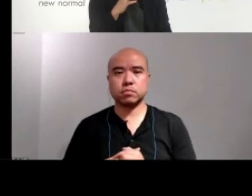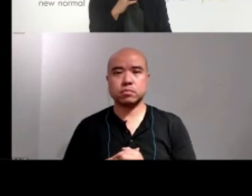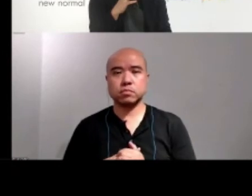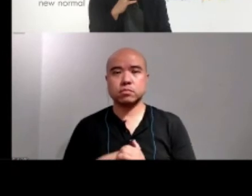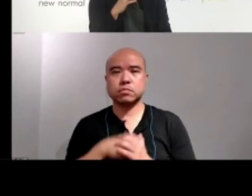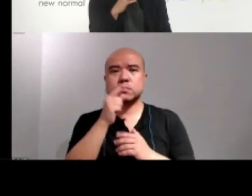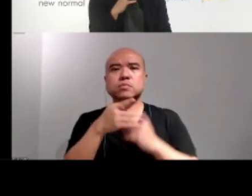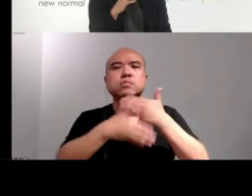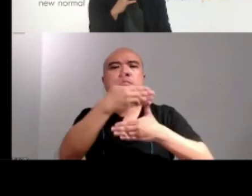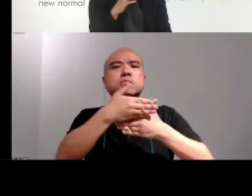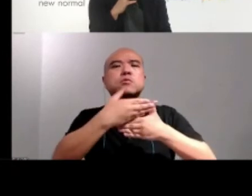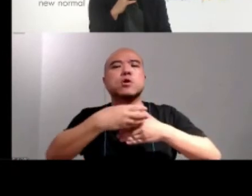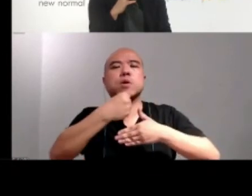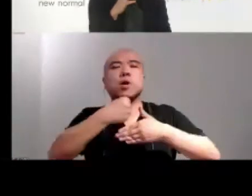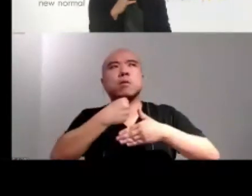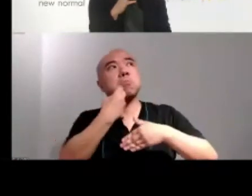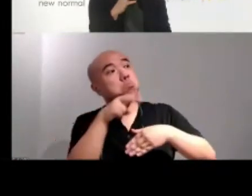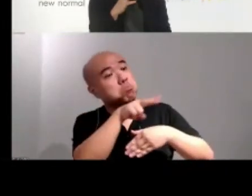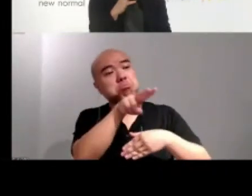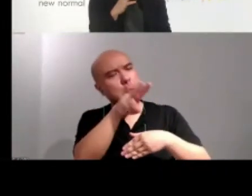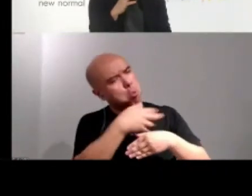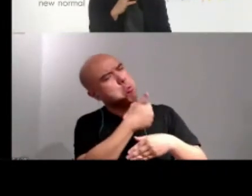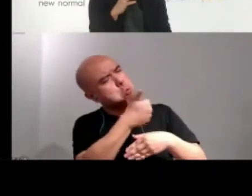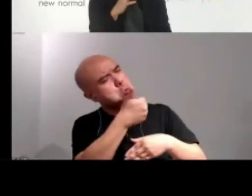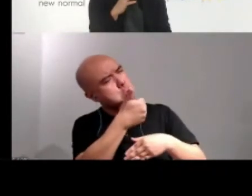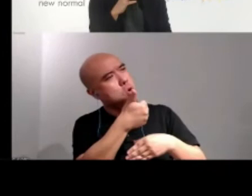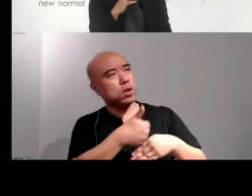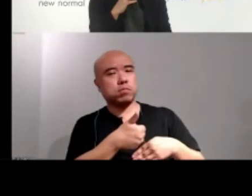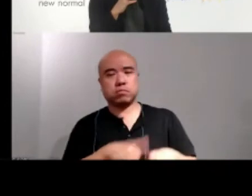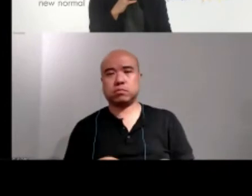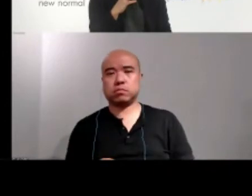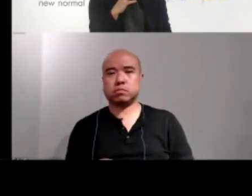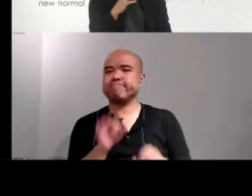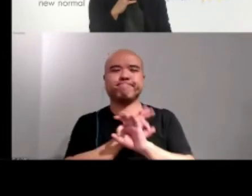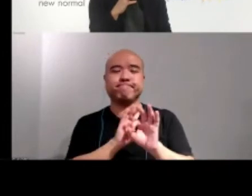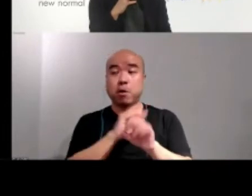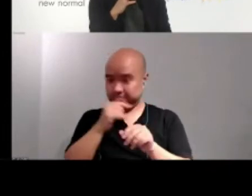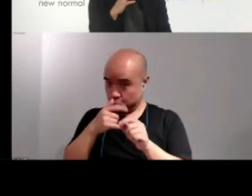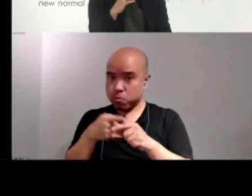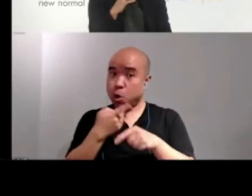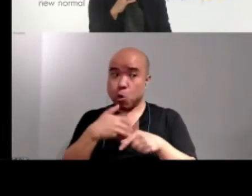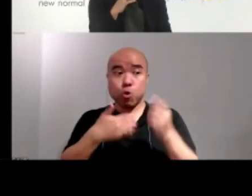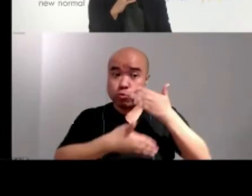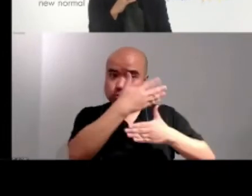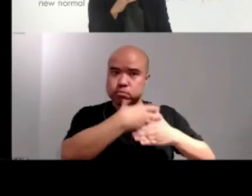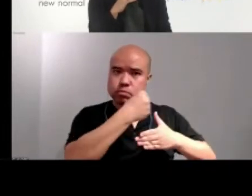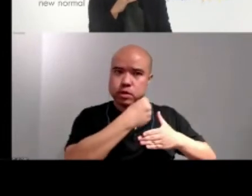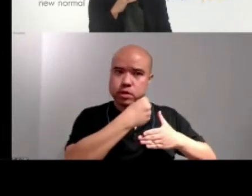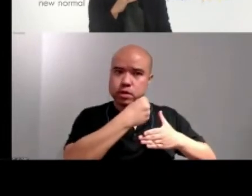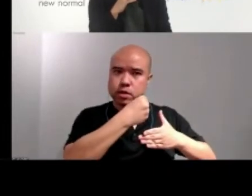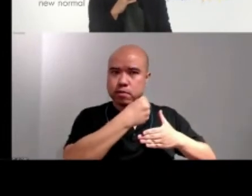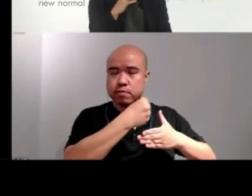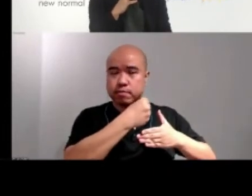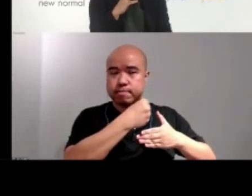系净系去欣赏我哋建筑嘅一个设计理念，我哋嘅业主系一个佢